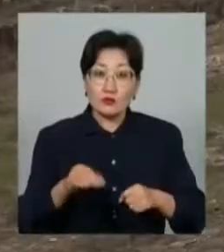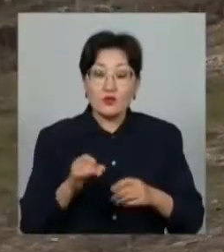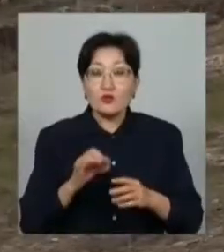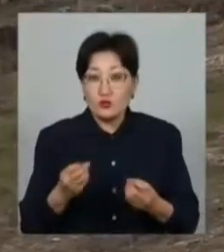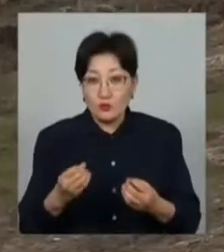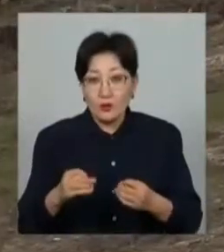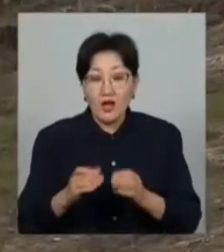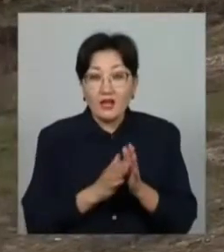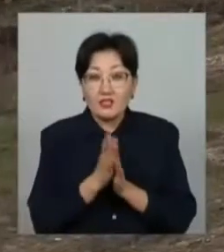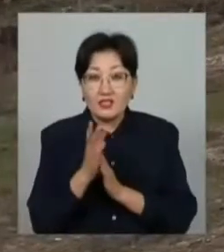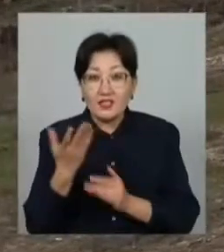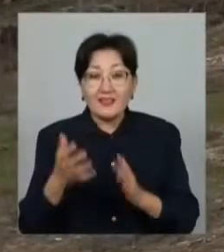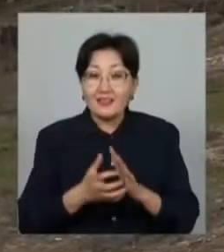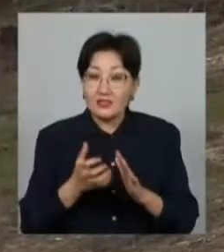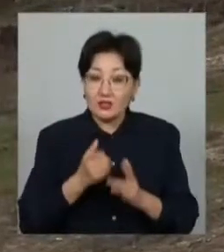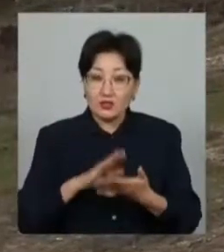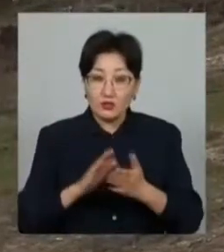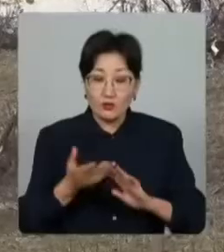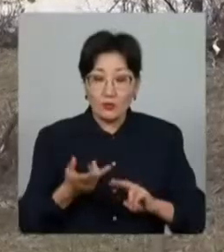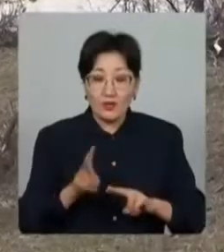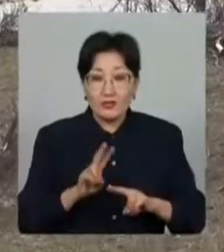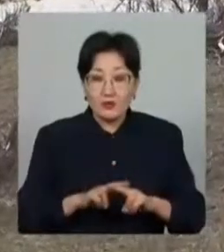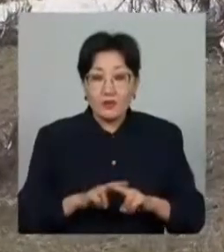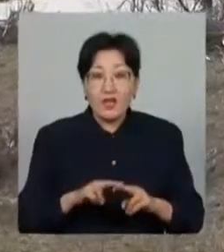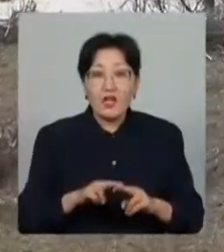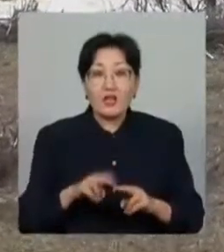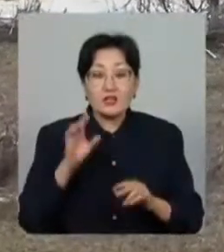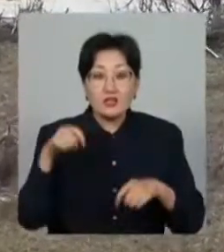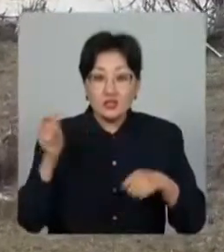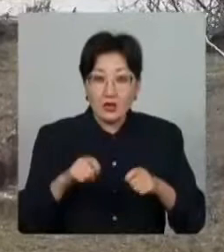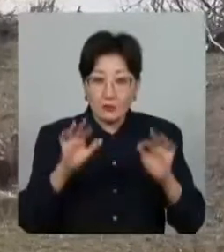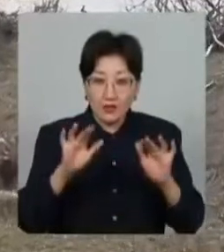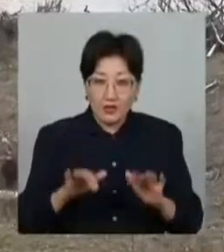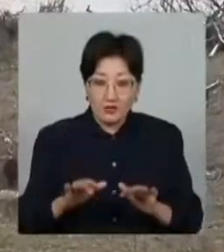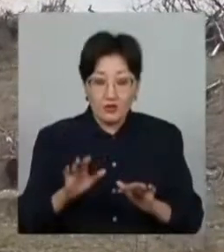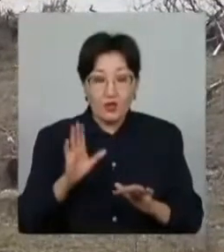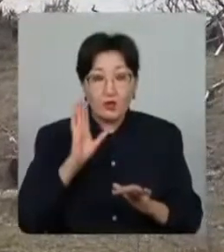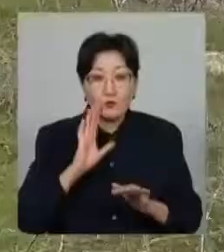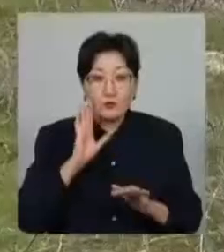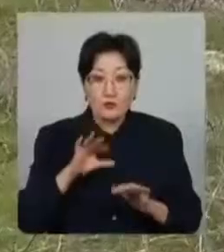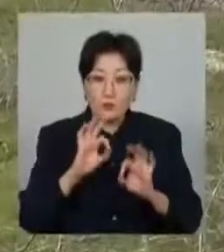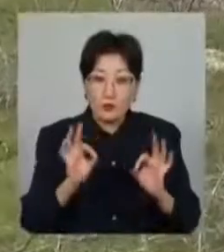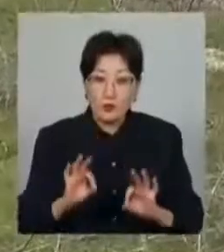өзінде егіннен артылса ғана. Сондықтан балықшылар жаңбыр мен қар суына қарап, күзге дейін